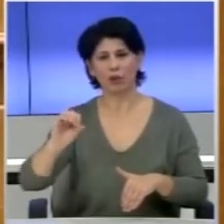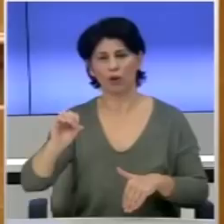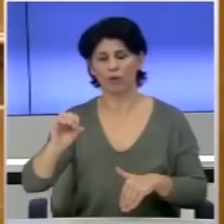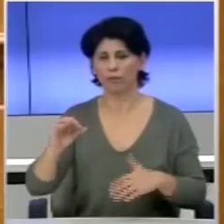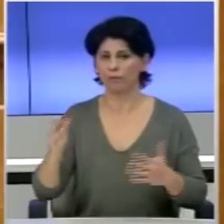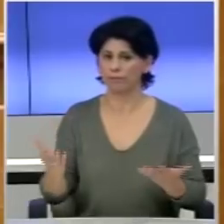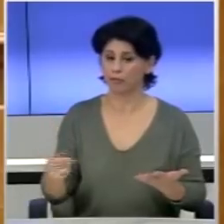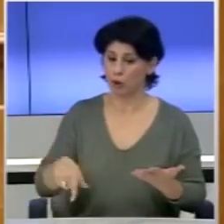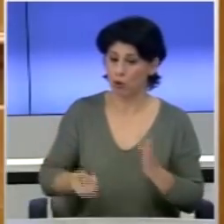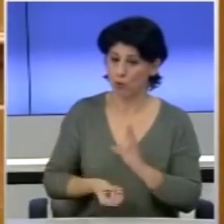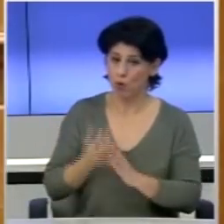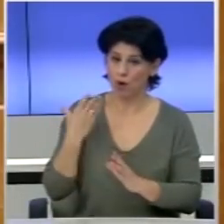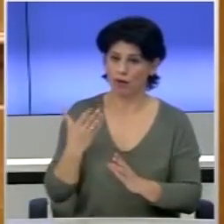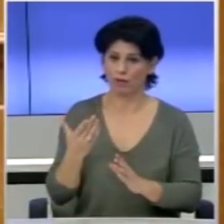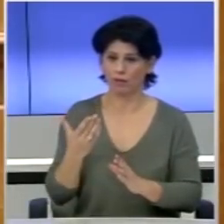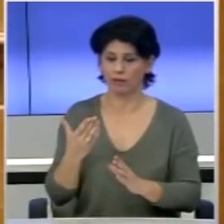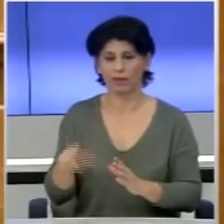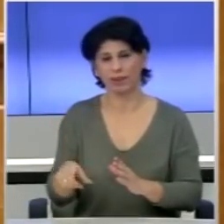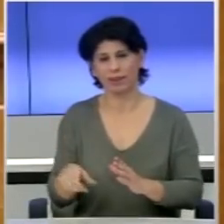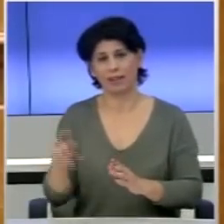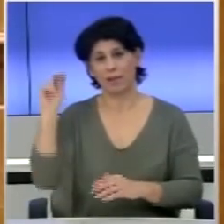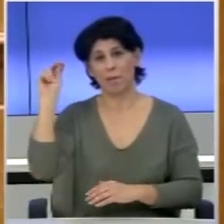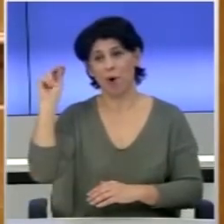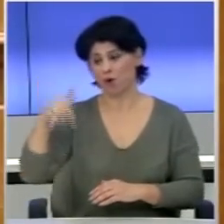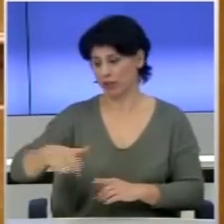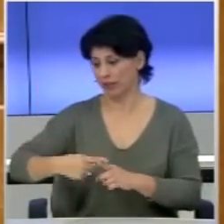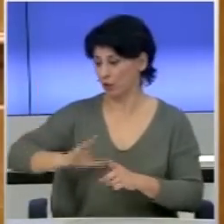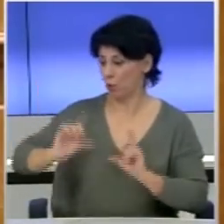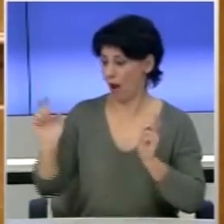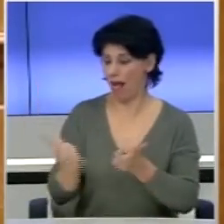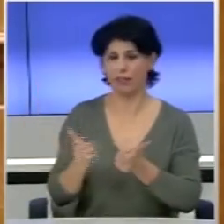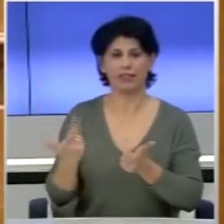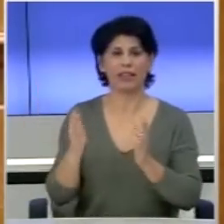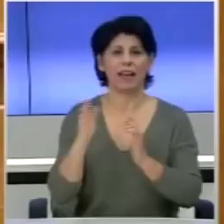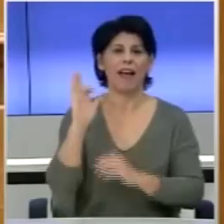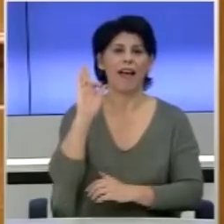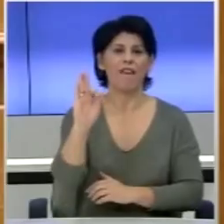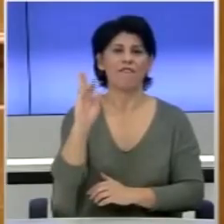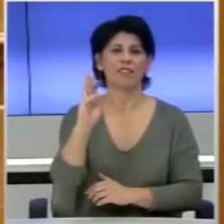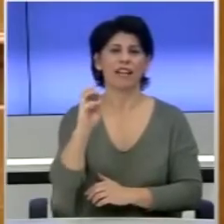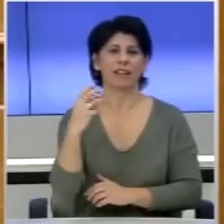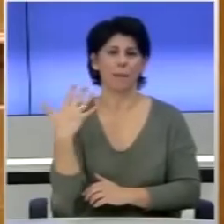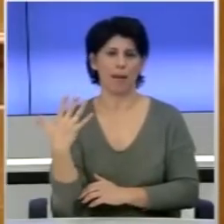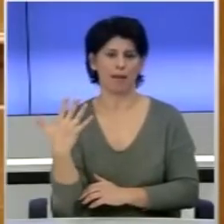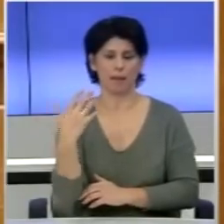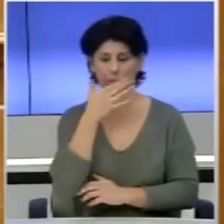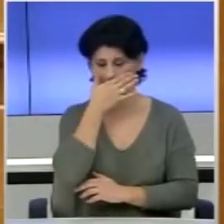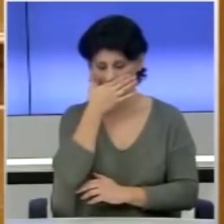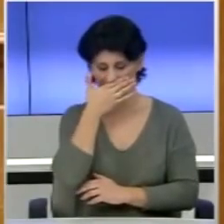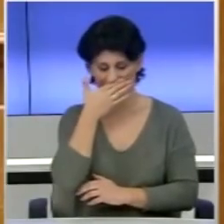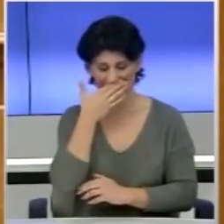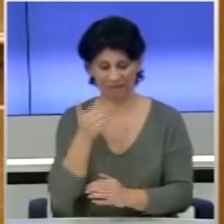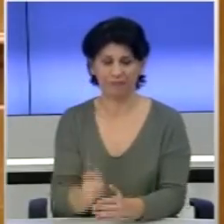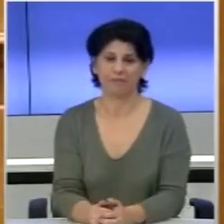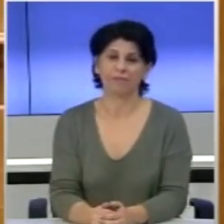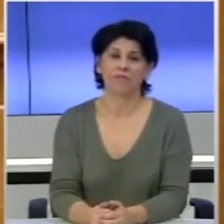Τώρα το καινούριο τάμα του έθνους πάει να γίνει τα F-35, χωρίς να είναι δεδομένο